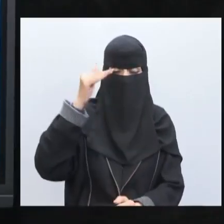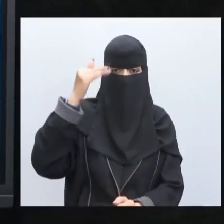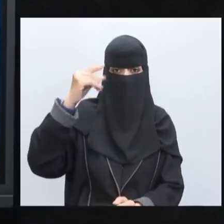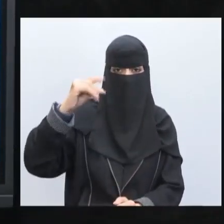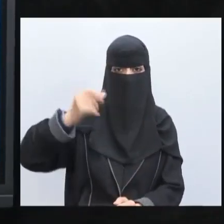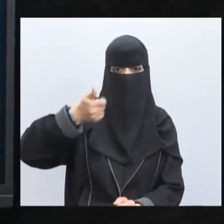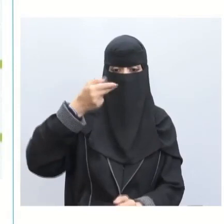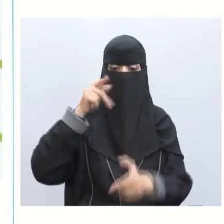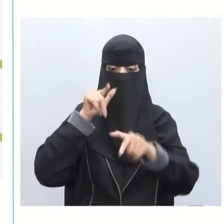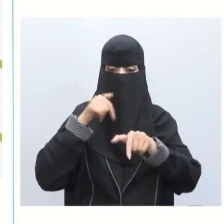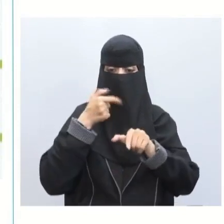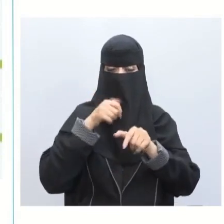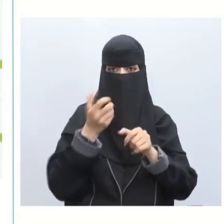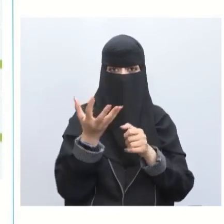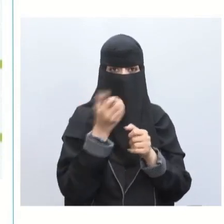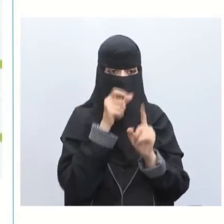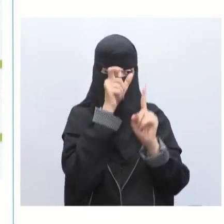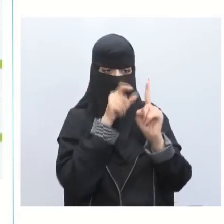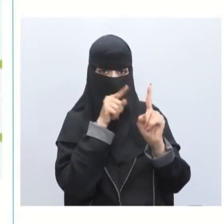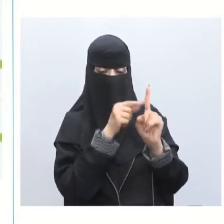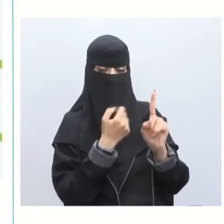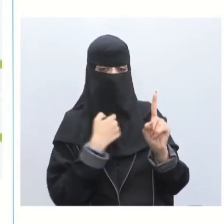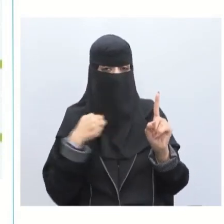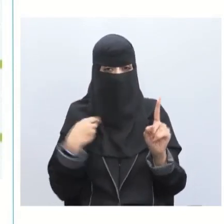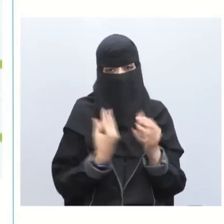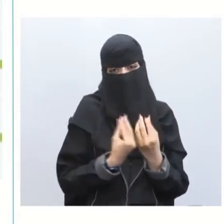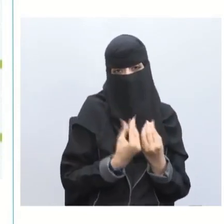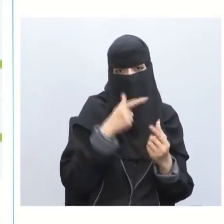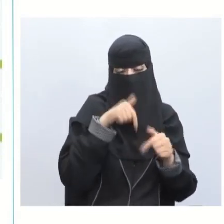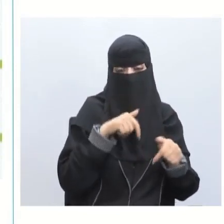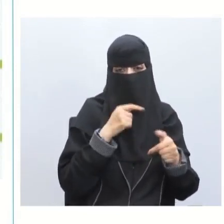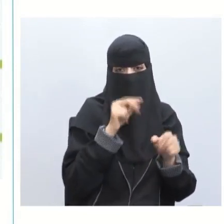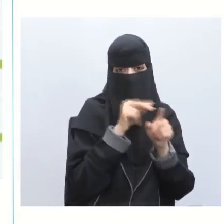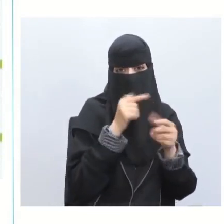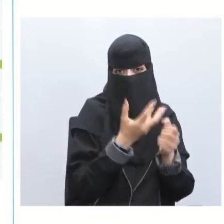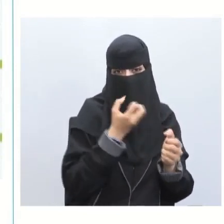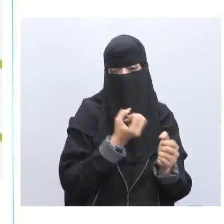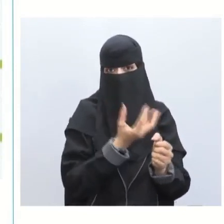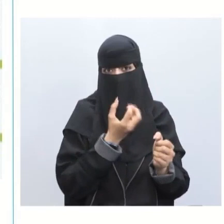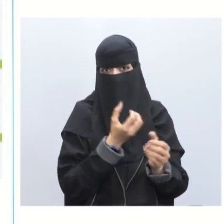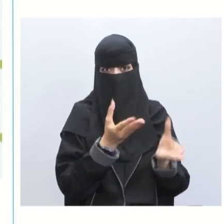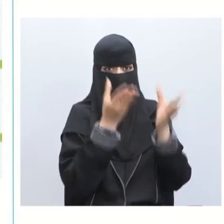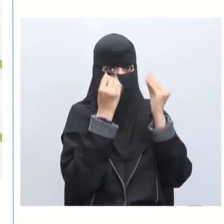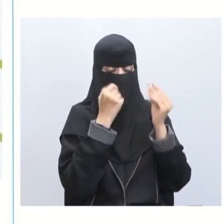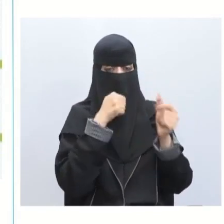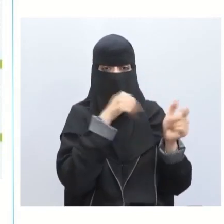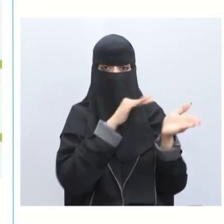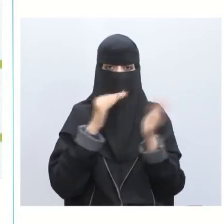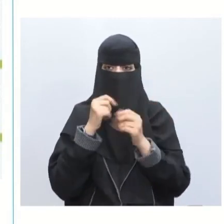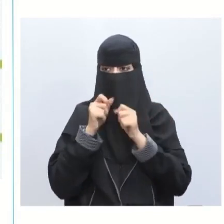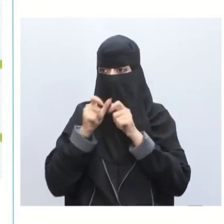الخداع وهو كسب الشخص المستهدف وثقته حتى يشارك